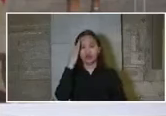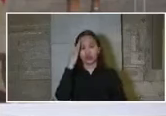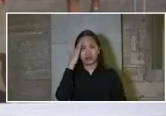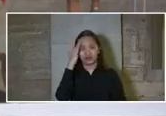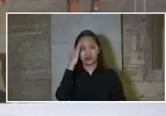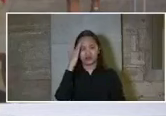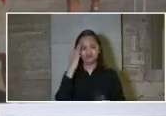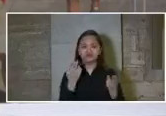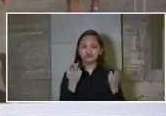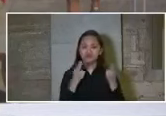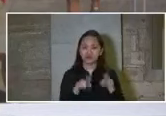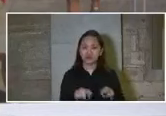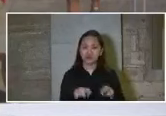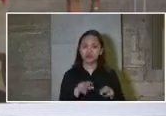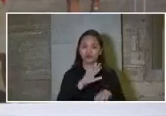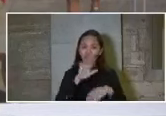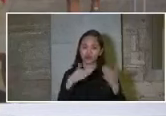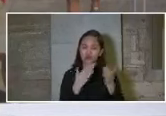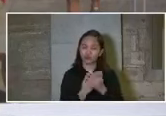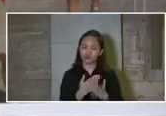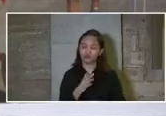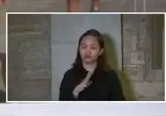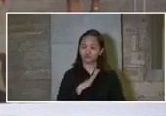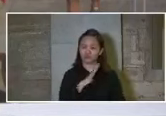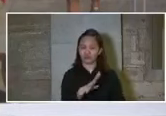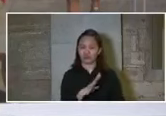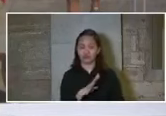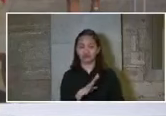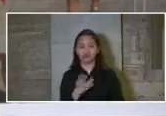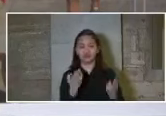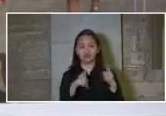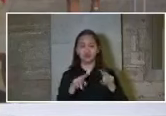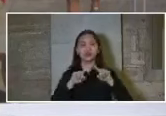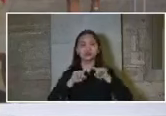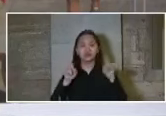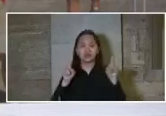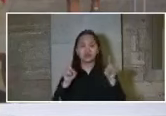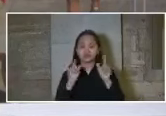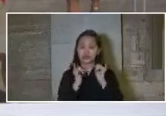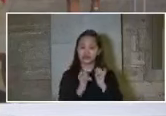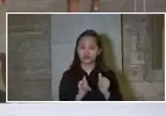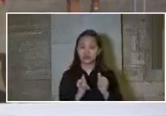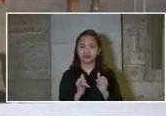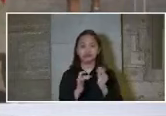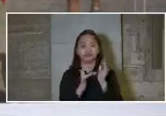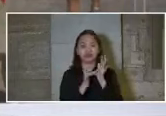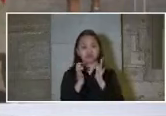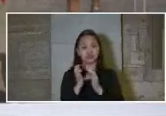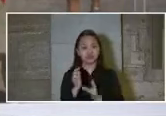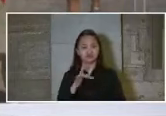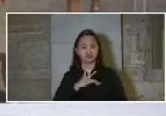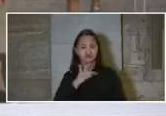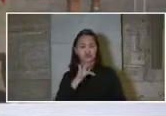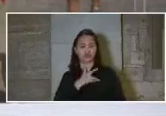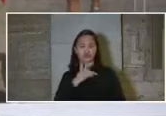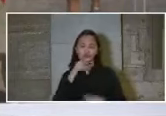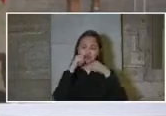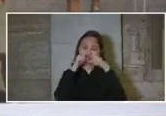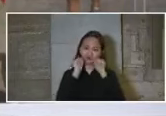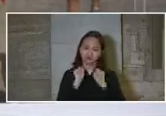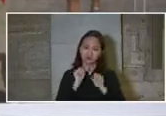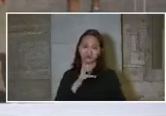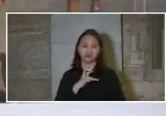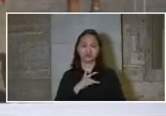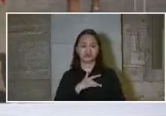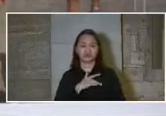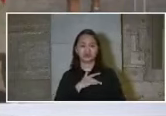so sure that everything will turn out fine. But still, he wept. Still,